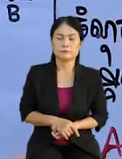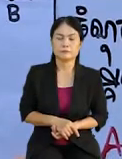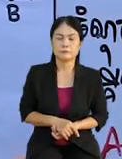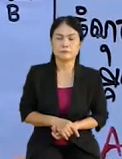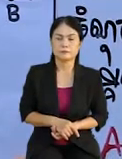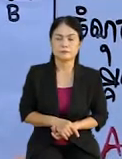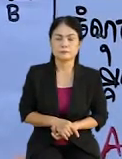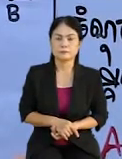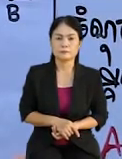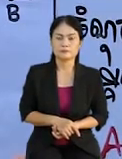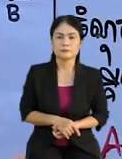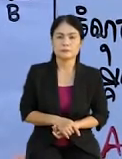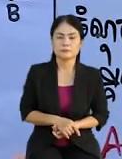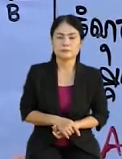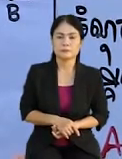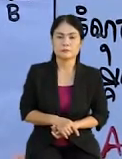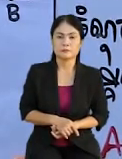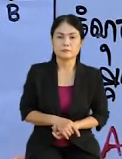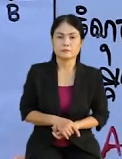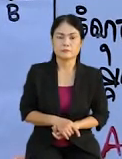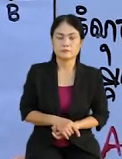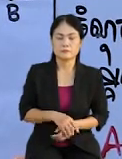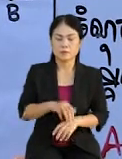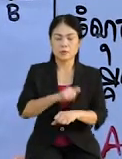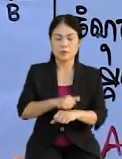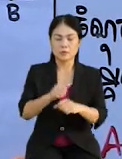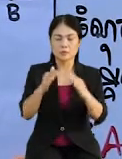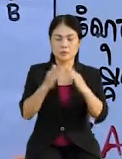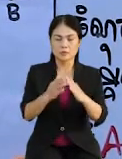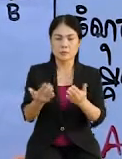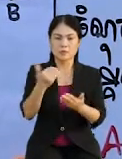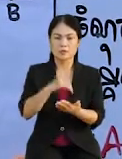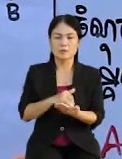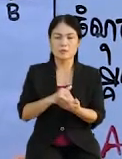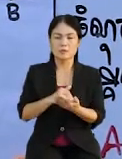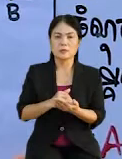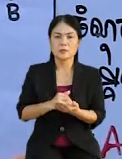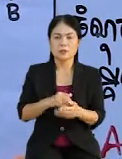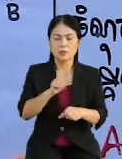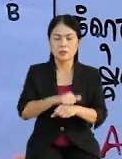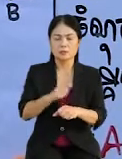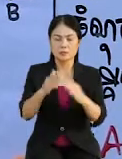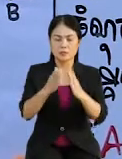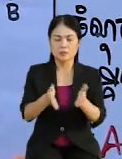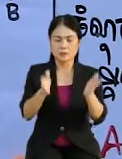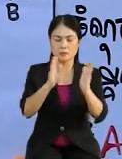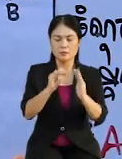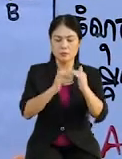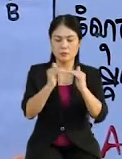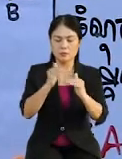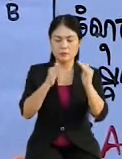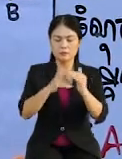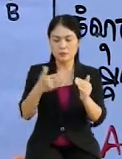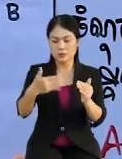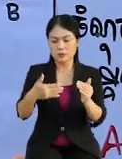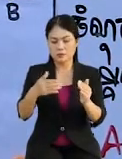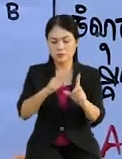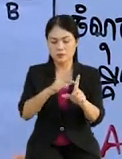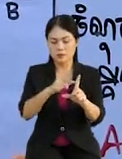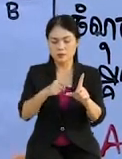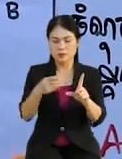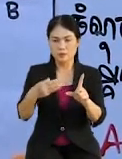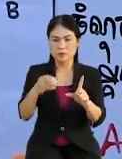và ta mời cái cá thể giúp bao nhiêu đồng tiết cho ở cái cặp tiết cho sang mông cao sập được